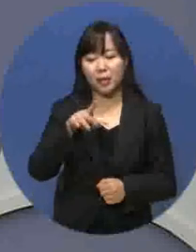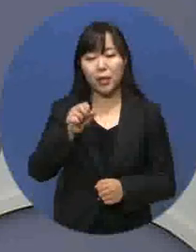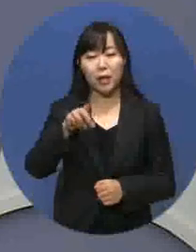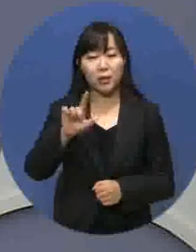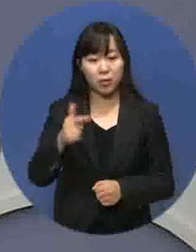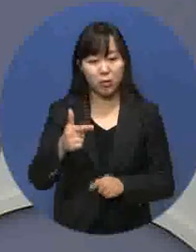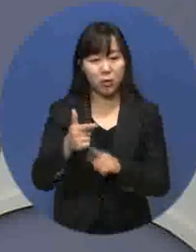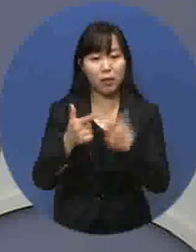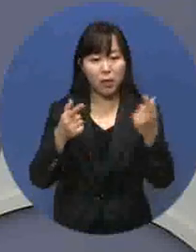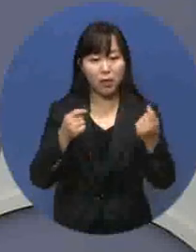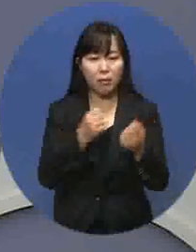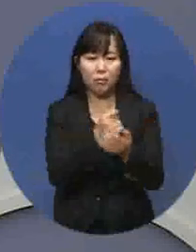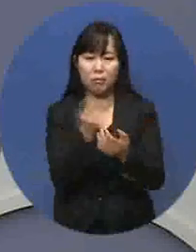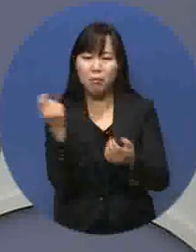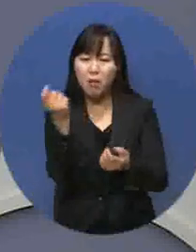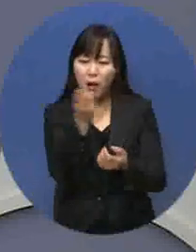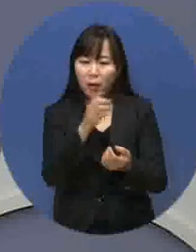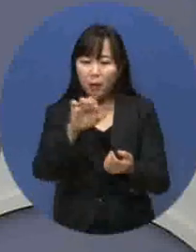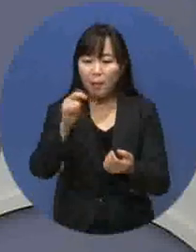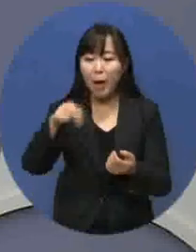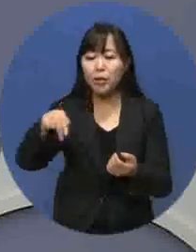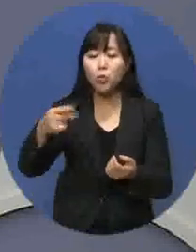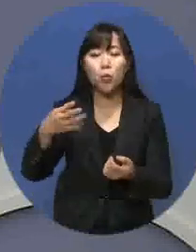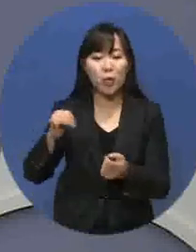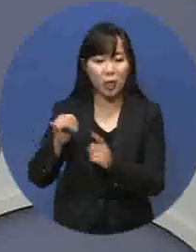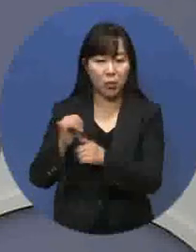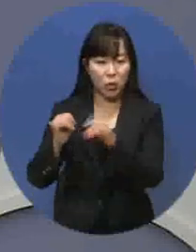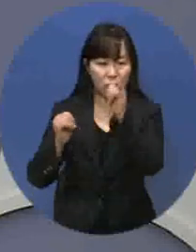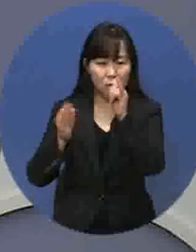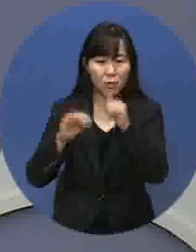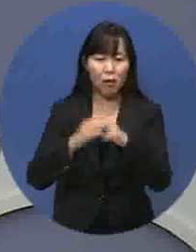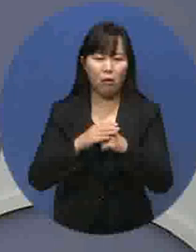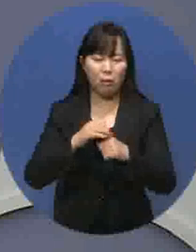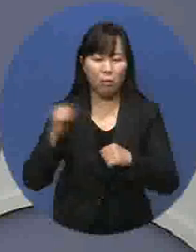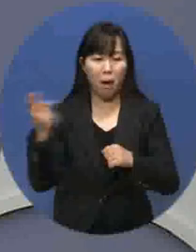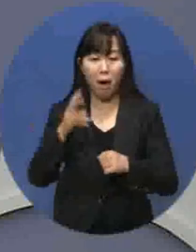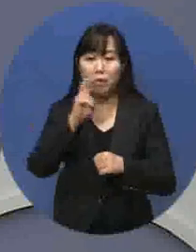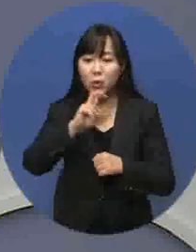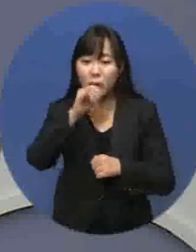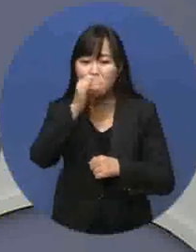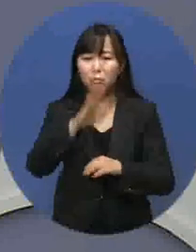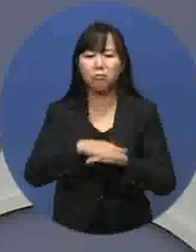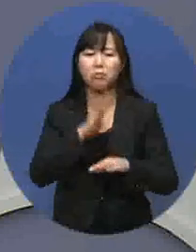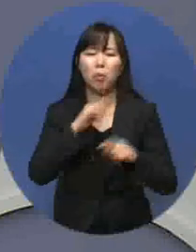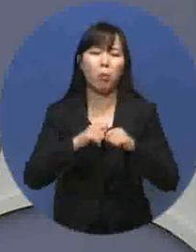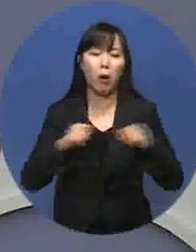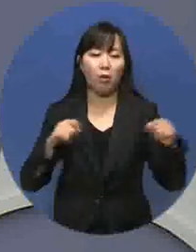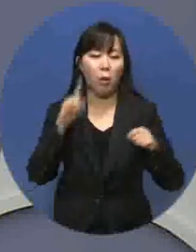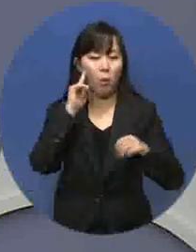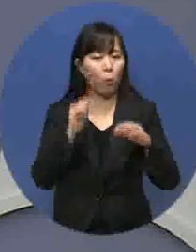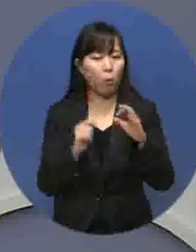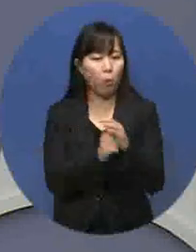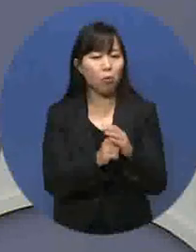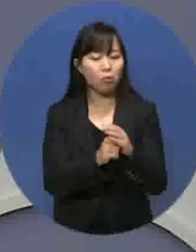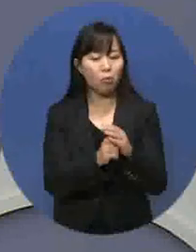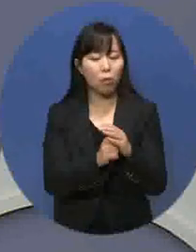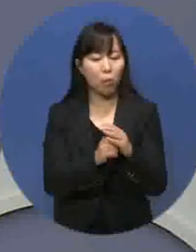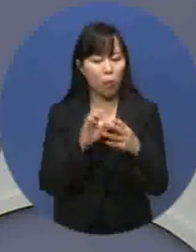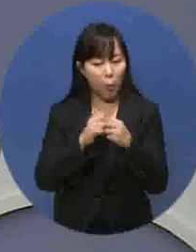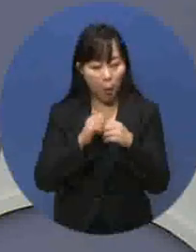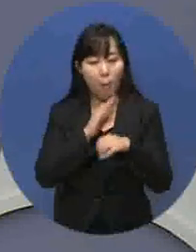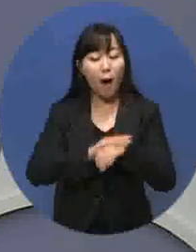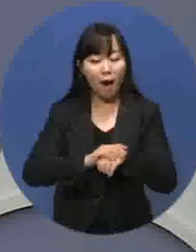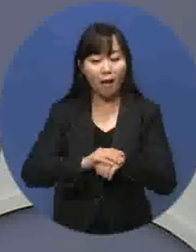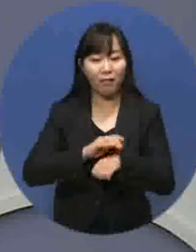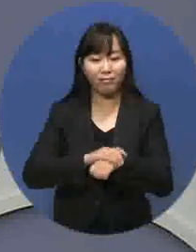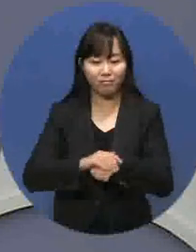이런 몇 개의 판소리 정도에 남아있지만 굉장히 오래된 장르였거든요. 그 장르를 이제 굉장히 독창적이고 창의적으로